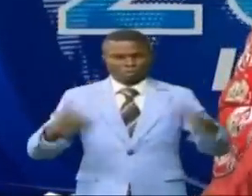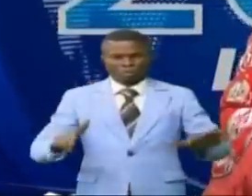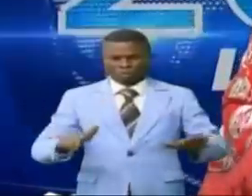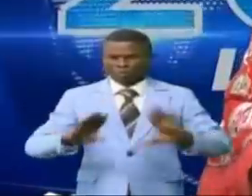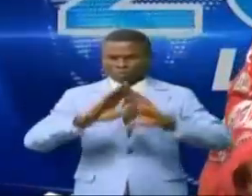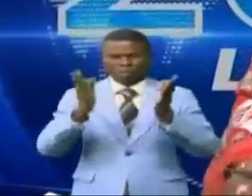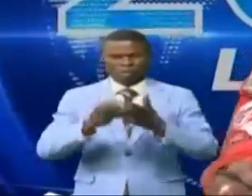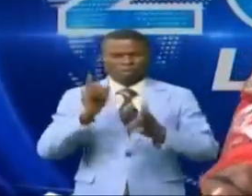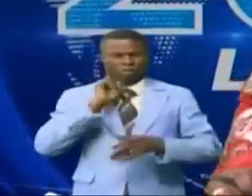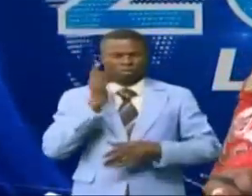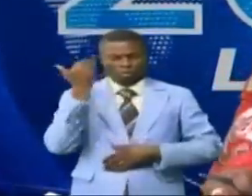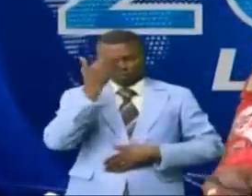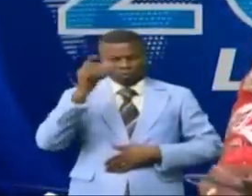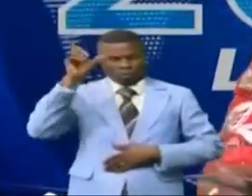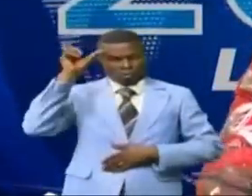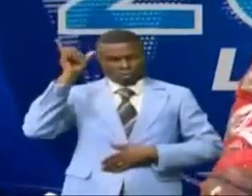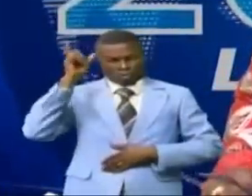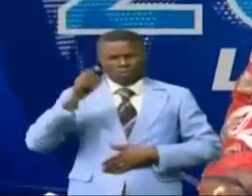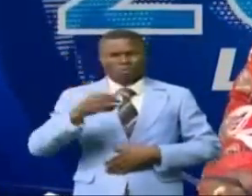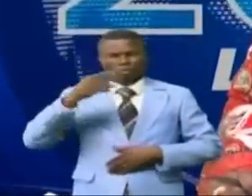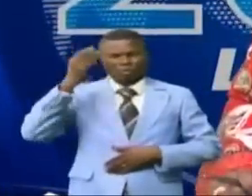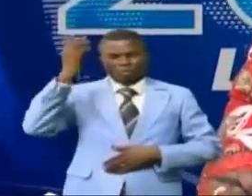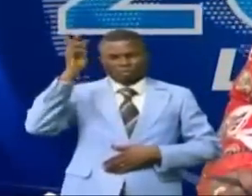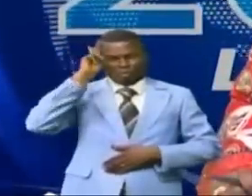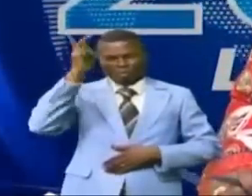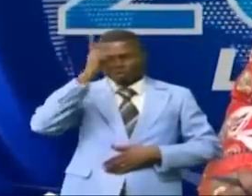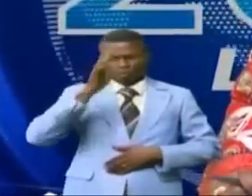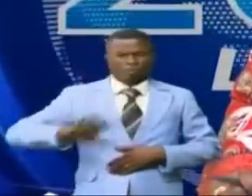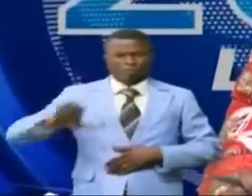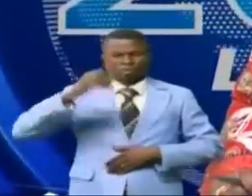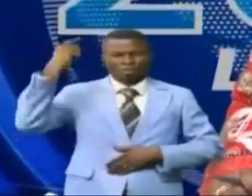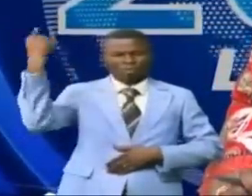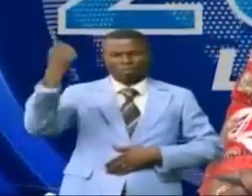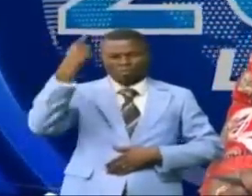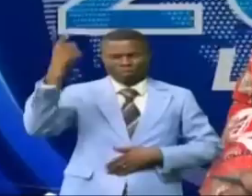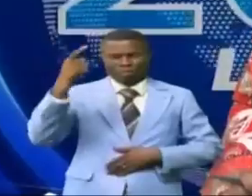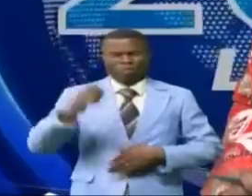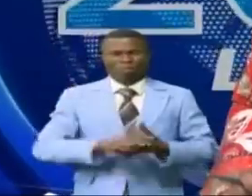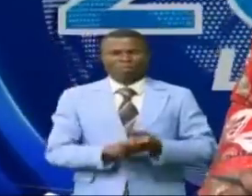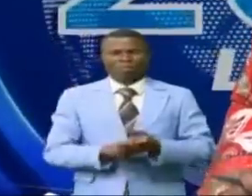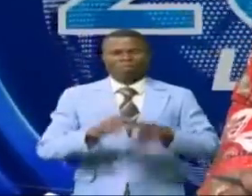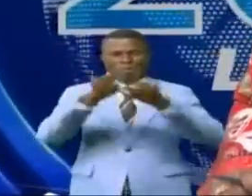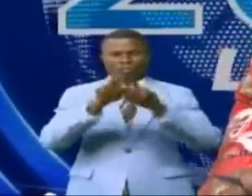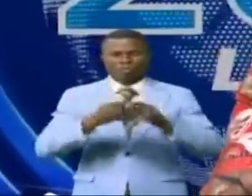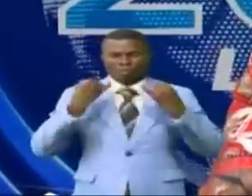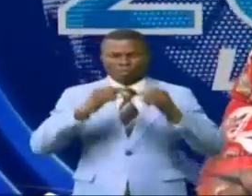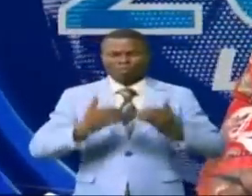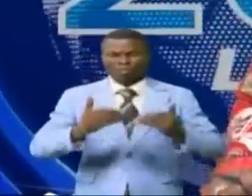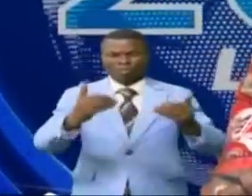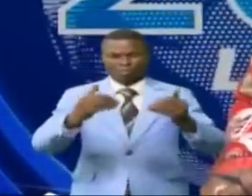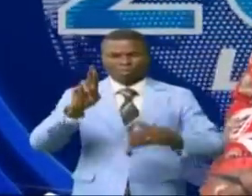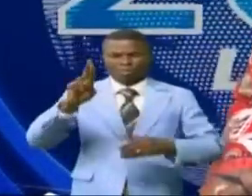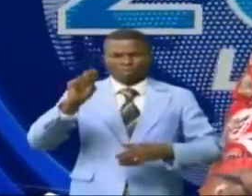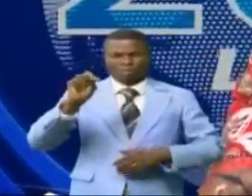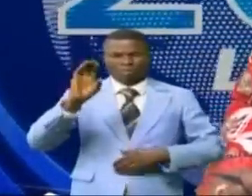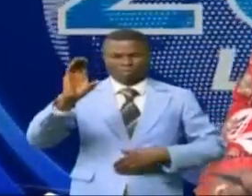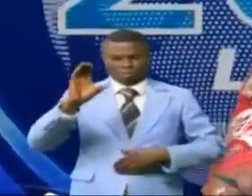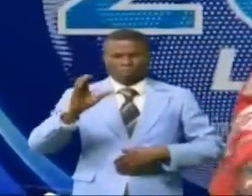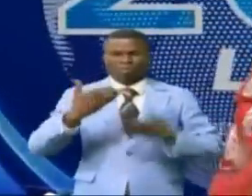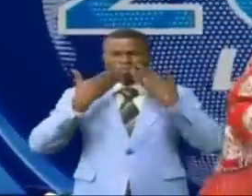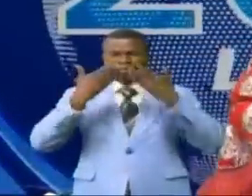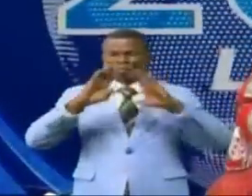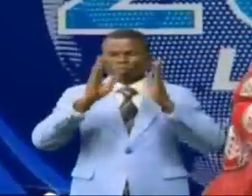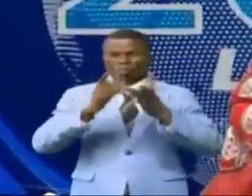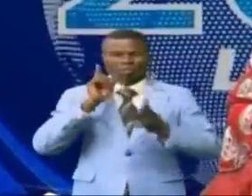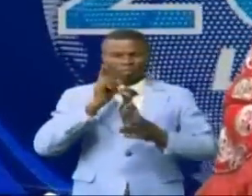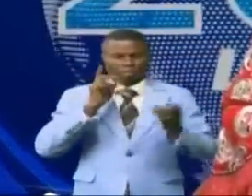à vous qui nous suivez à Lubumbashi, dans nos Katanga et partout ailleurs sur satellite et antenne T. L'actualité continue sur nos antennes retrouvées à